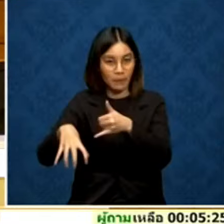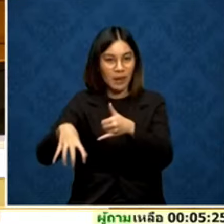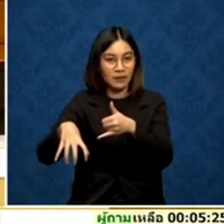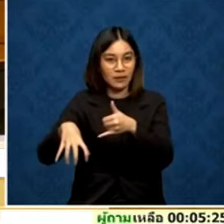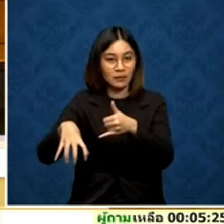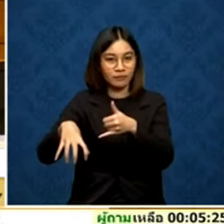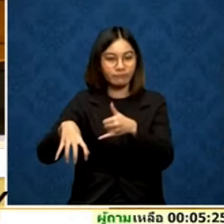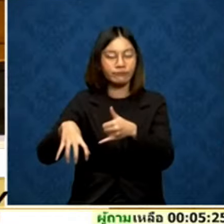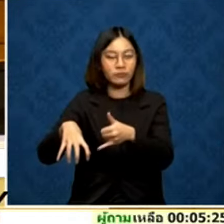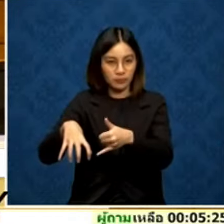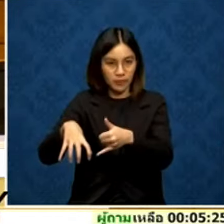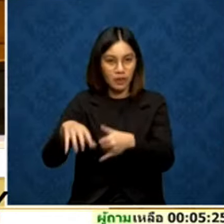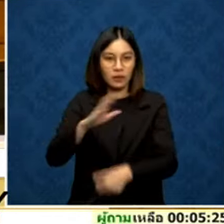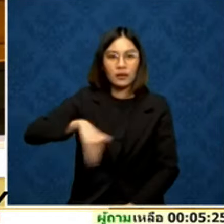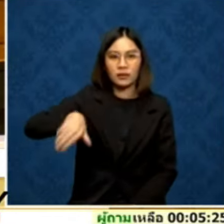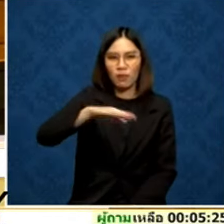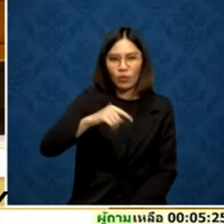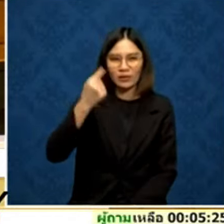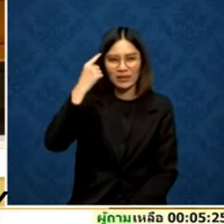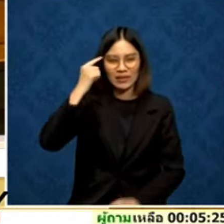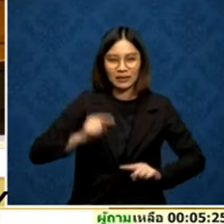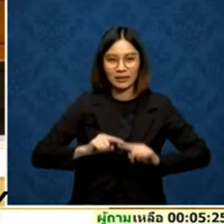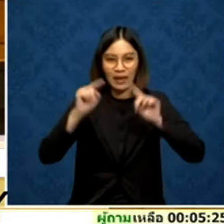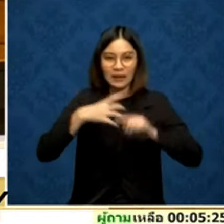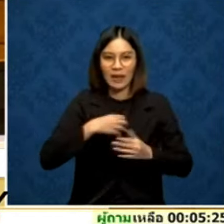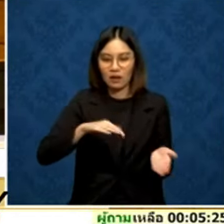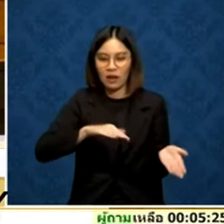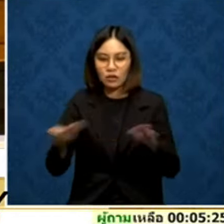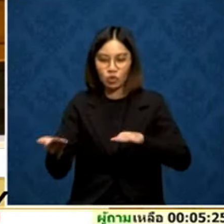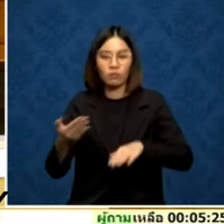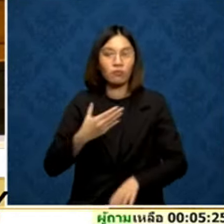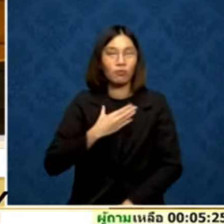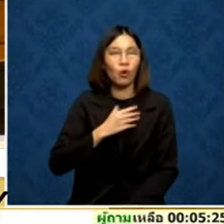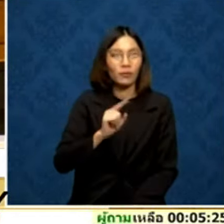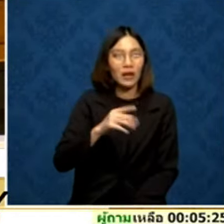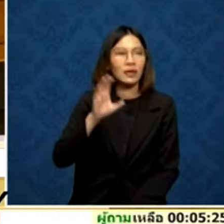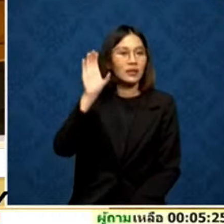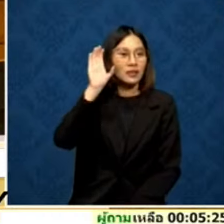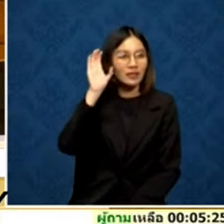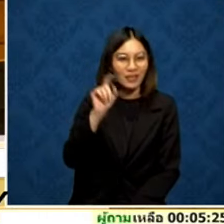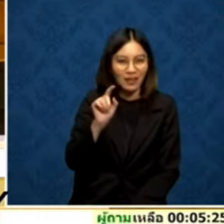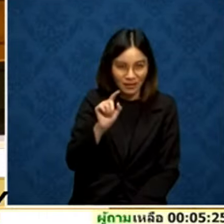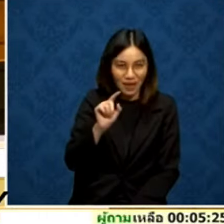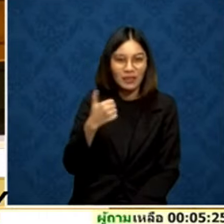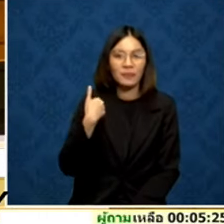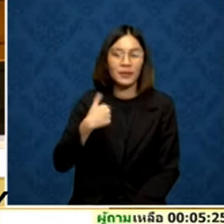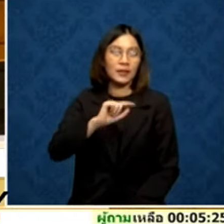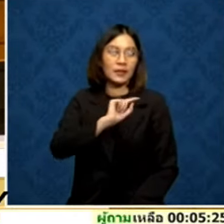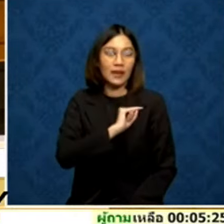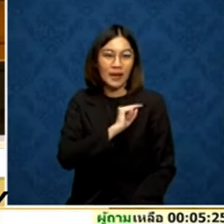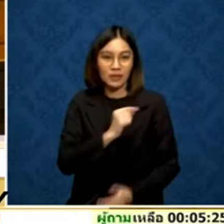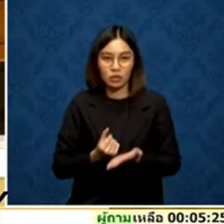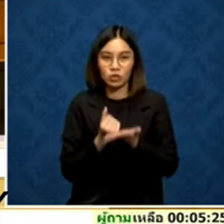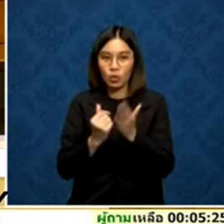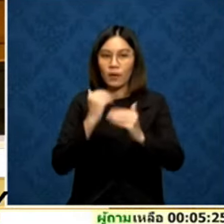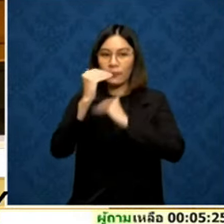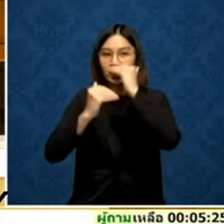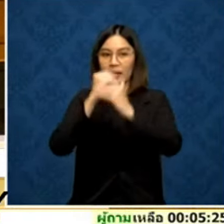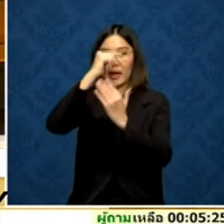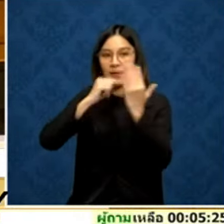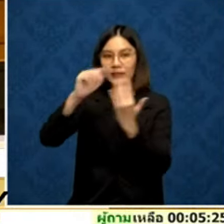ที่พวกท่านอาจจะไม่ค่อยเห็นด้วยเท่าไหร่อยากให้มีการยุบแต่ผมเองผมเชื่อว่าท่านยังมีบทบาทในการที่จะช่วยพัฒนาประเทศได้อีก